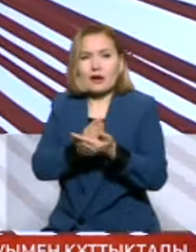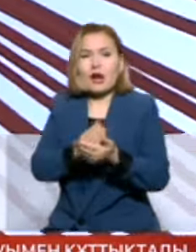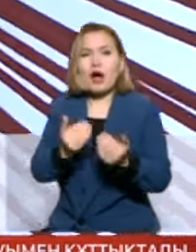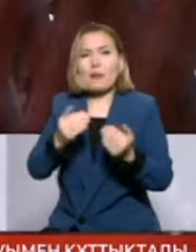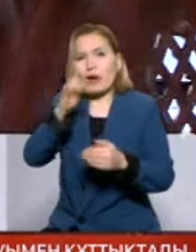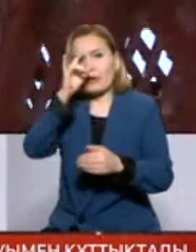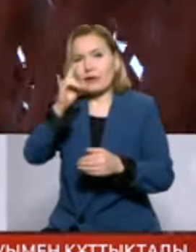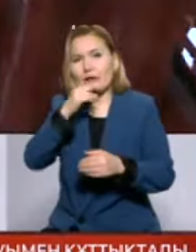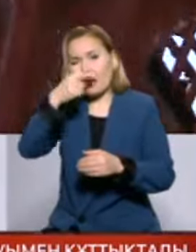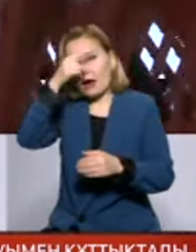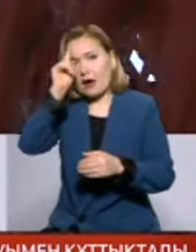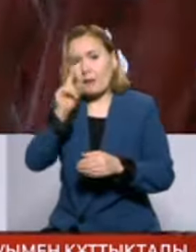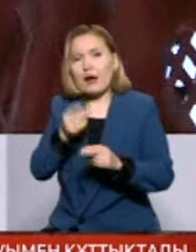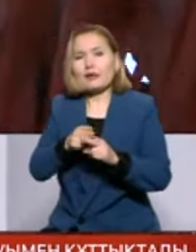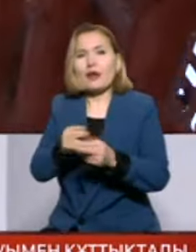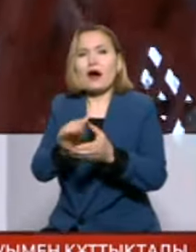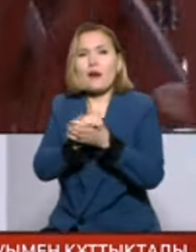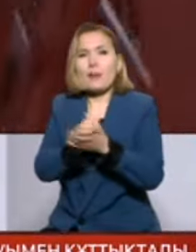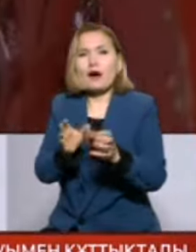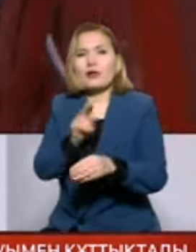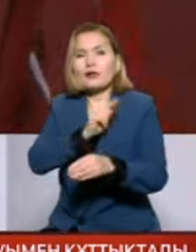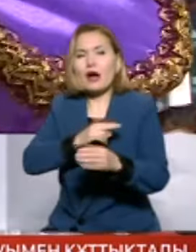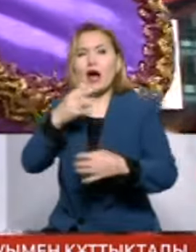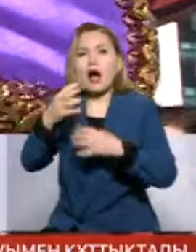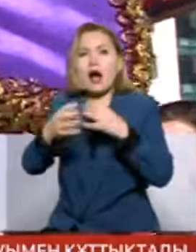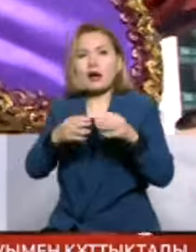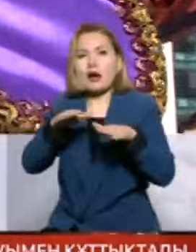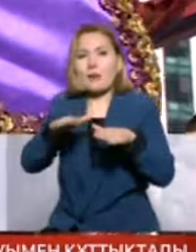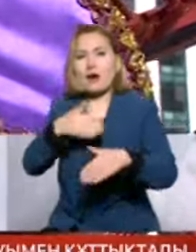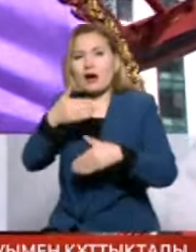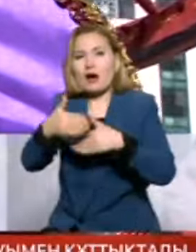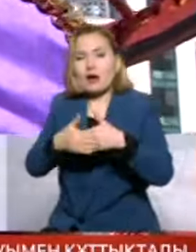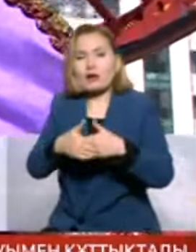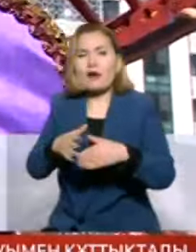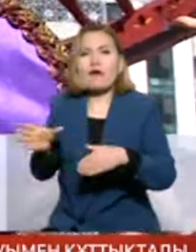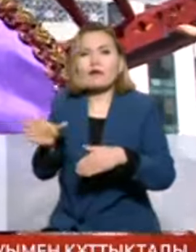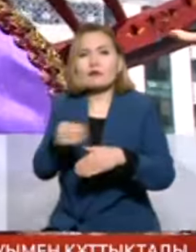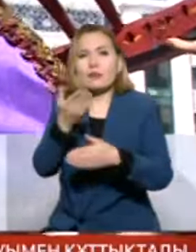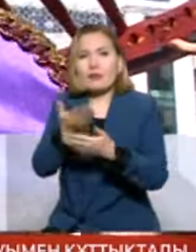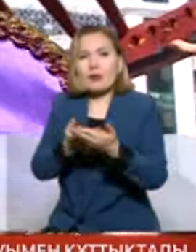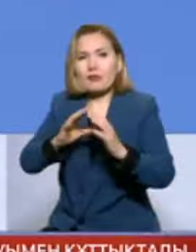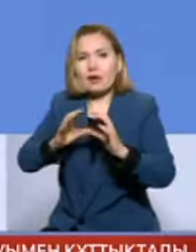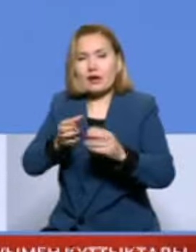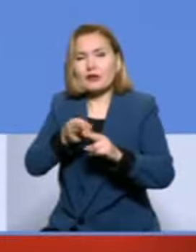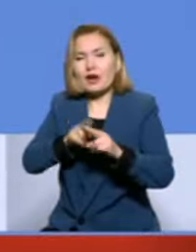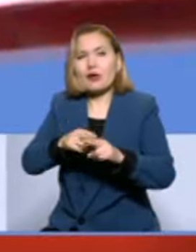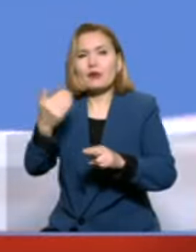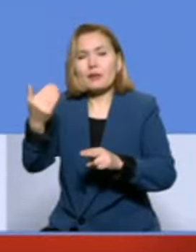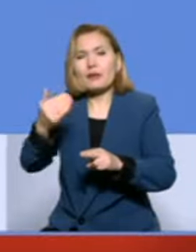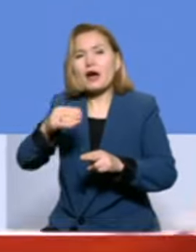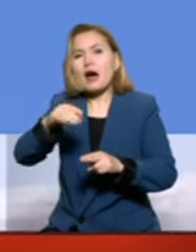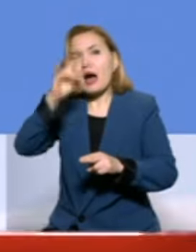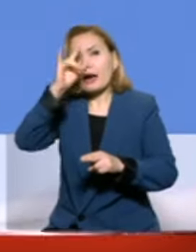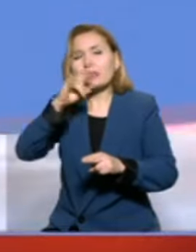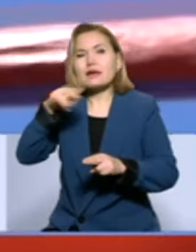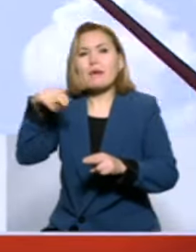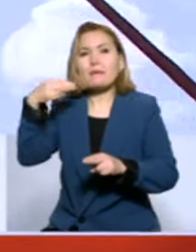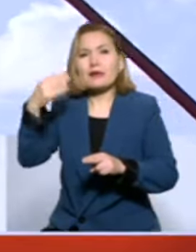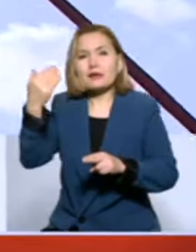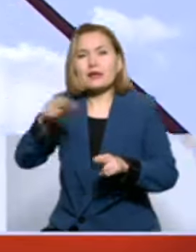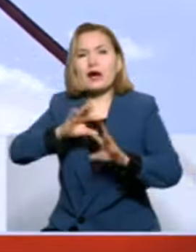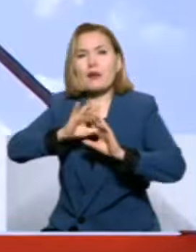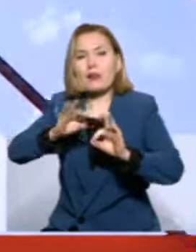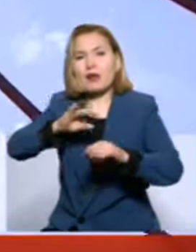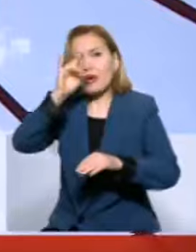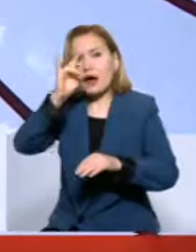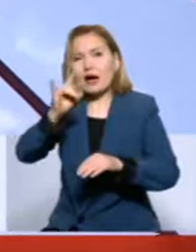Қазақстан мен Әзірбайжан арасындағы ынтыма халықаралық аренада көпке үлгі. Мемлекет басшысы сұхбат кезінде де екі ел қашанда